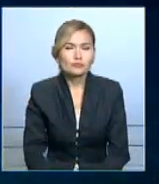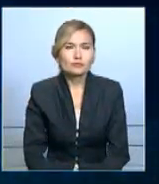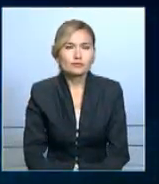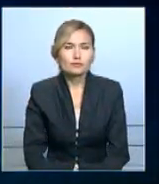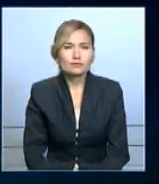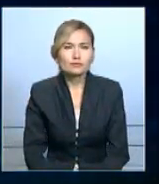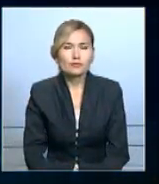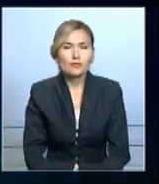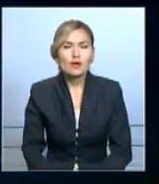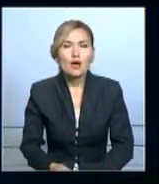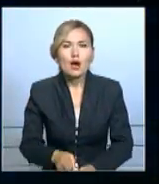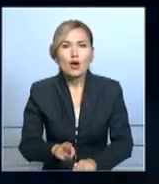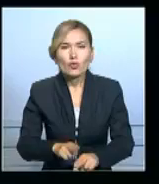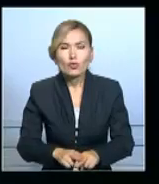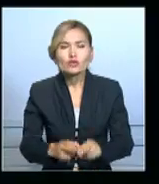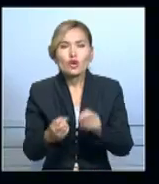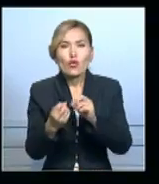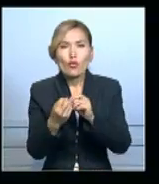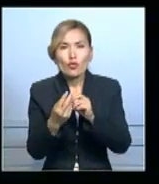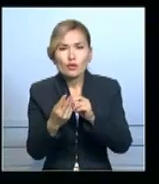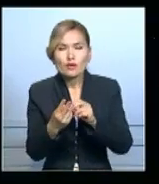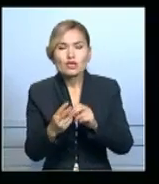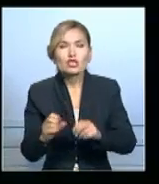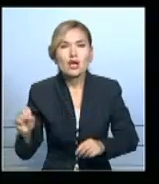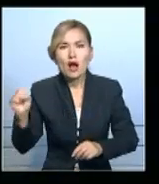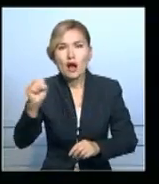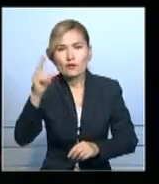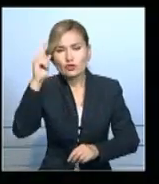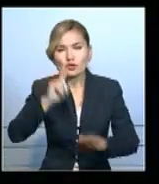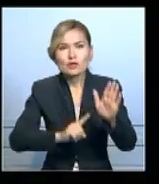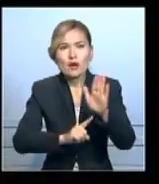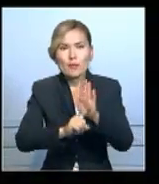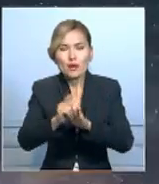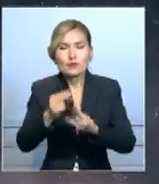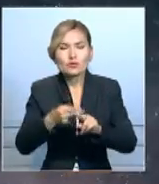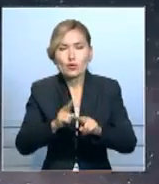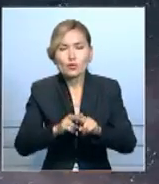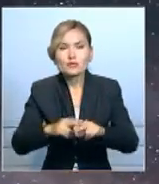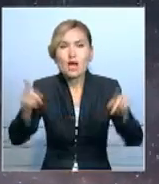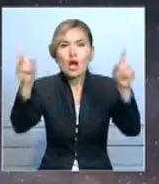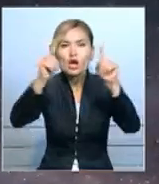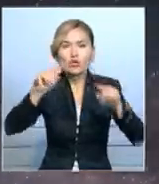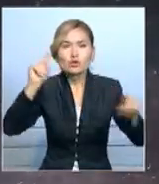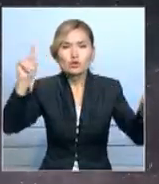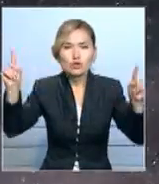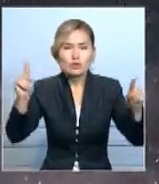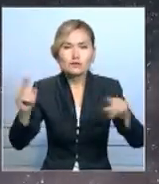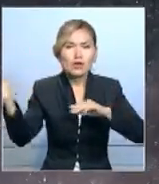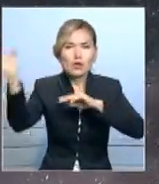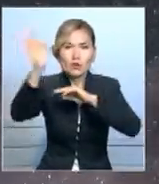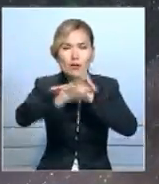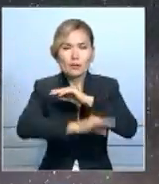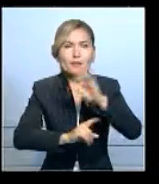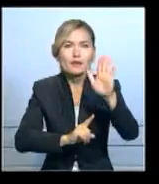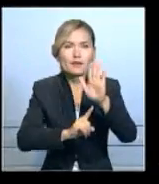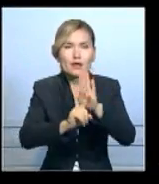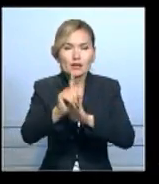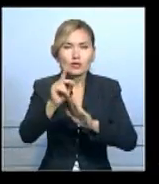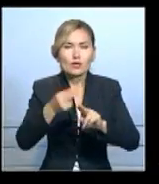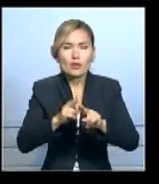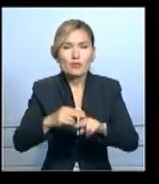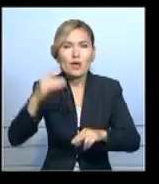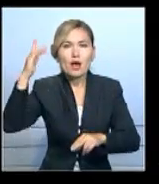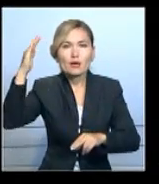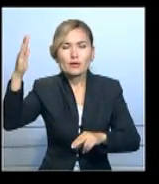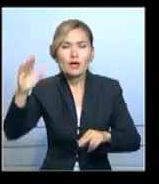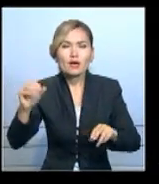Тамыздың 12-сінен 13-іне қараған түні жұлдыздардың ағуы шарықтау шегіне жетеді. Астрономдардың айтуынша аспан денелері